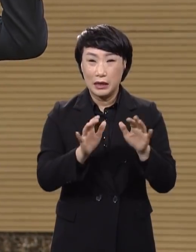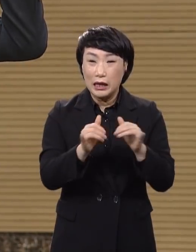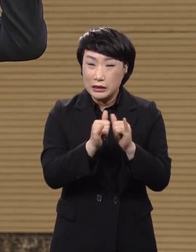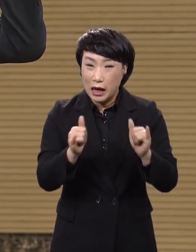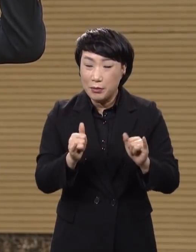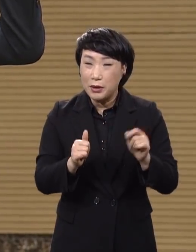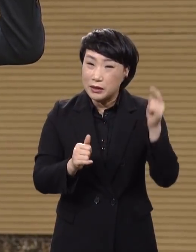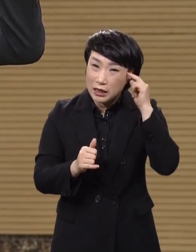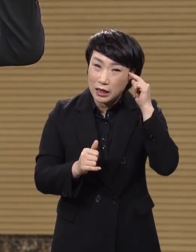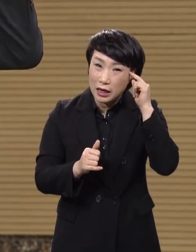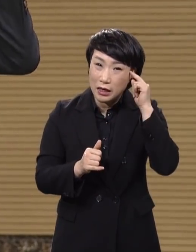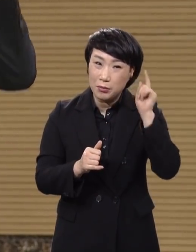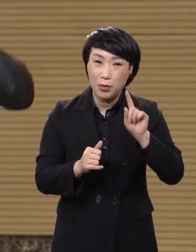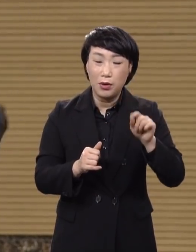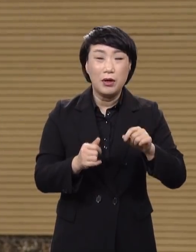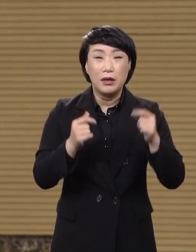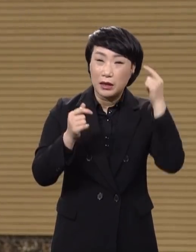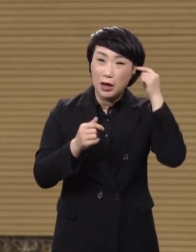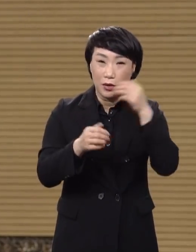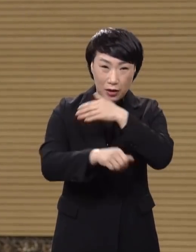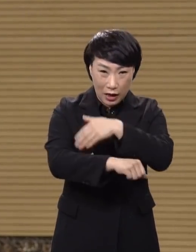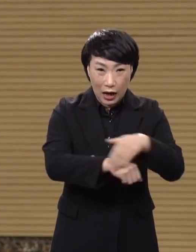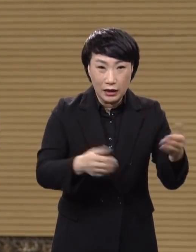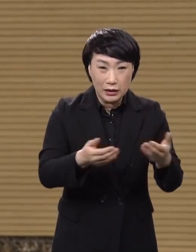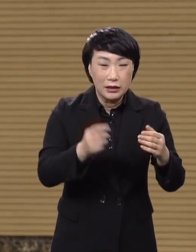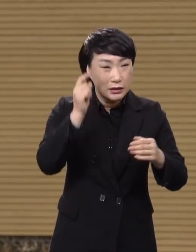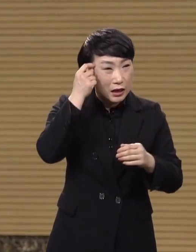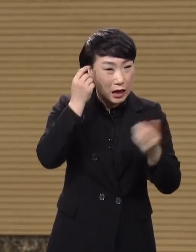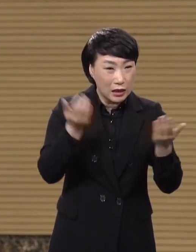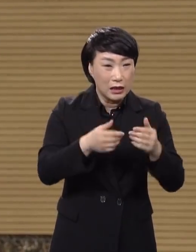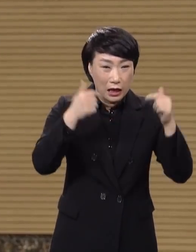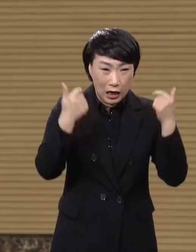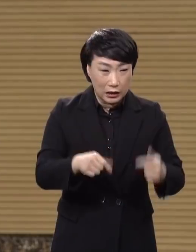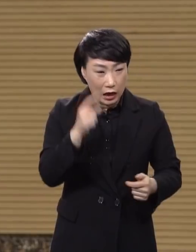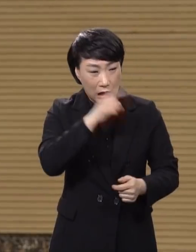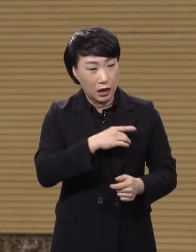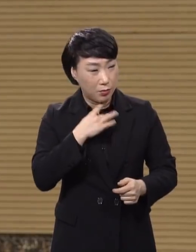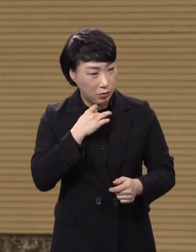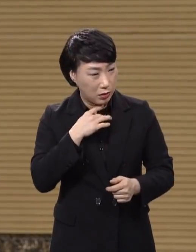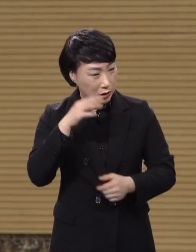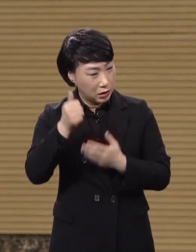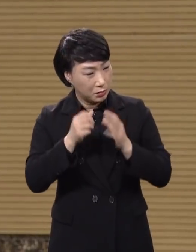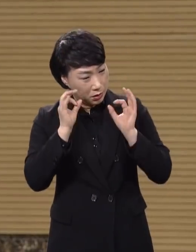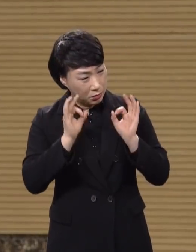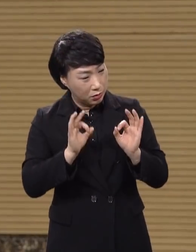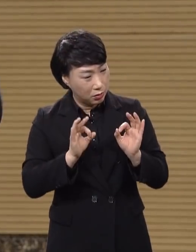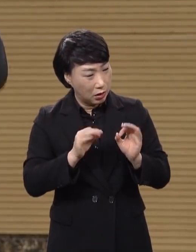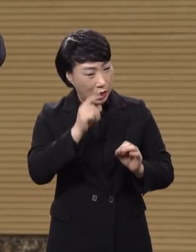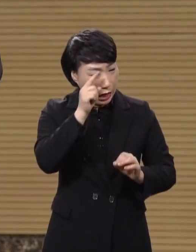사람의 그의 생각 속에는 계획하는 것과 생각하는 것이 항상 악하고